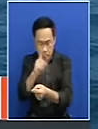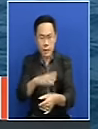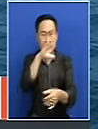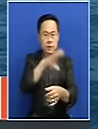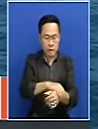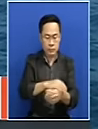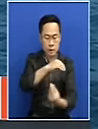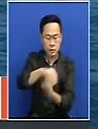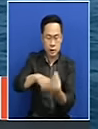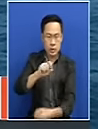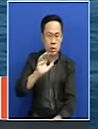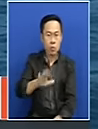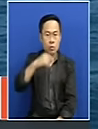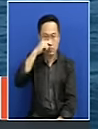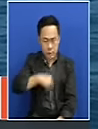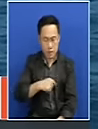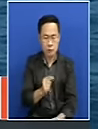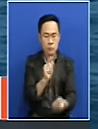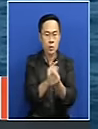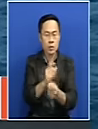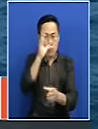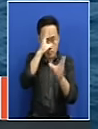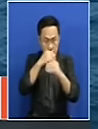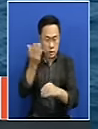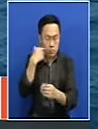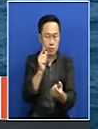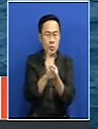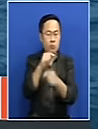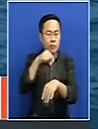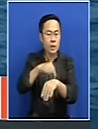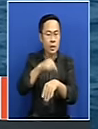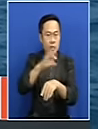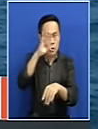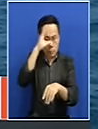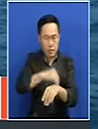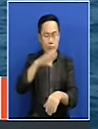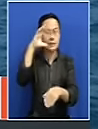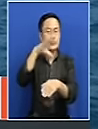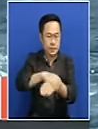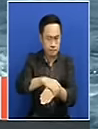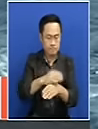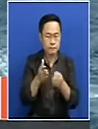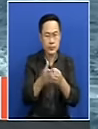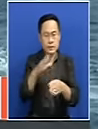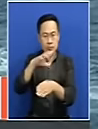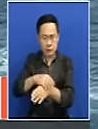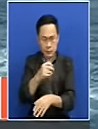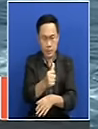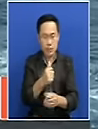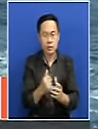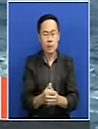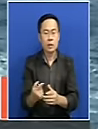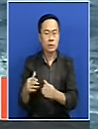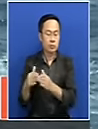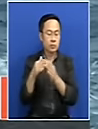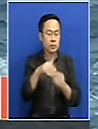าในเขตเศรษฐกิจจำเพาะของประเทศเมื่อคืนนี้ช่วงเวลาประมาณ3ทุ่มนะคะก็เลยสามารถเข้าไปควบคุมได้สำเร็จก็เลย